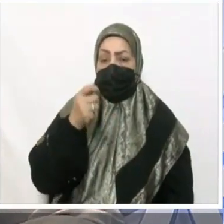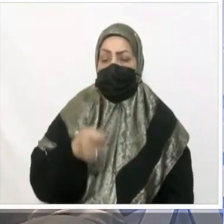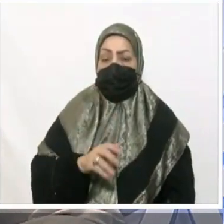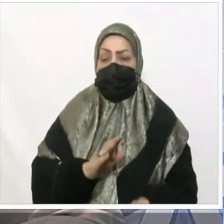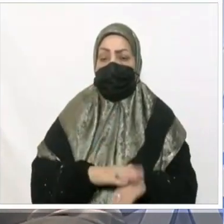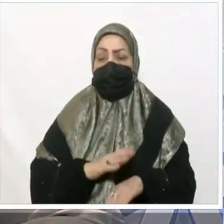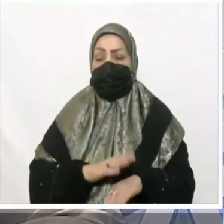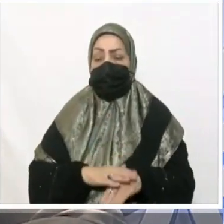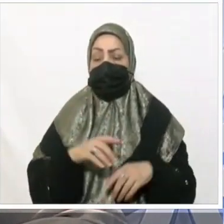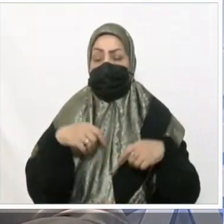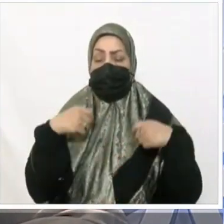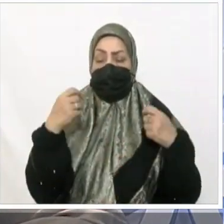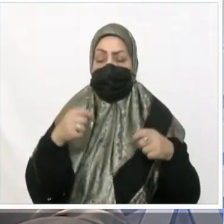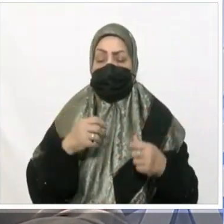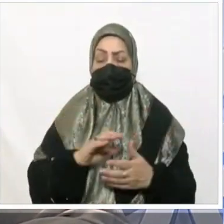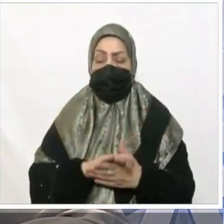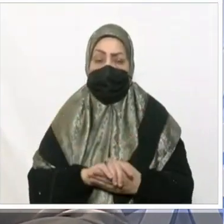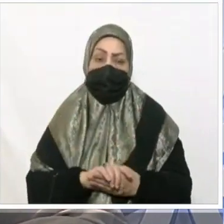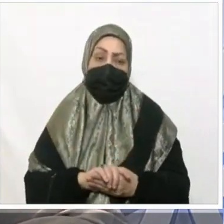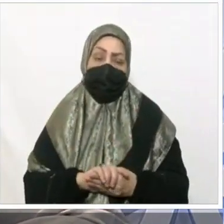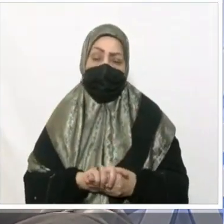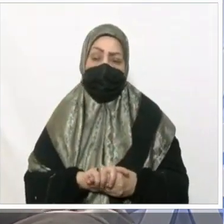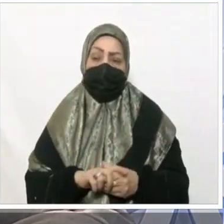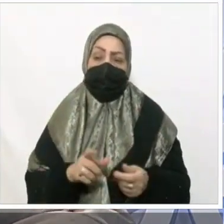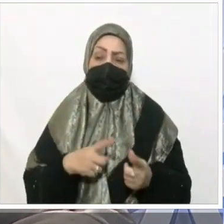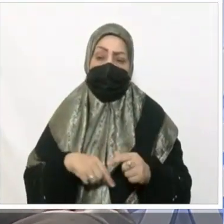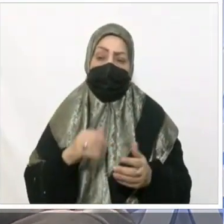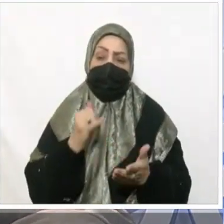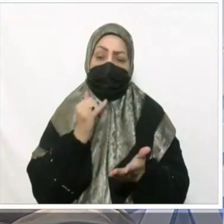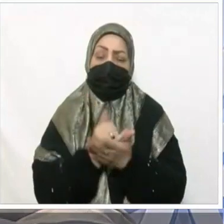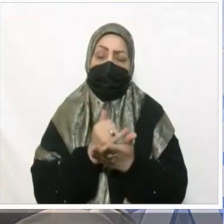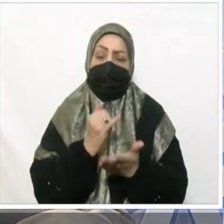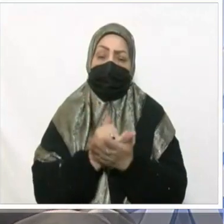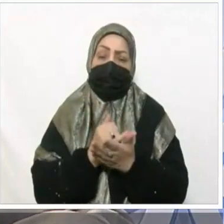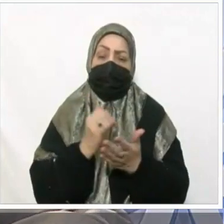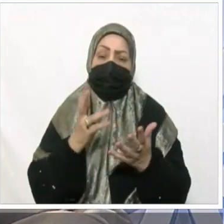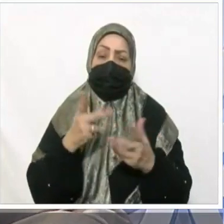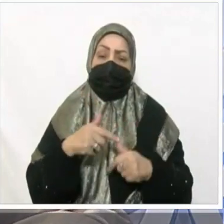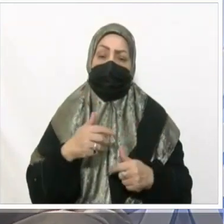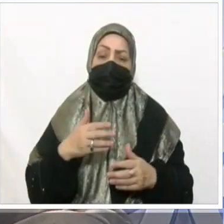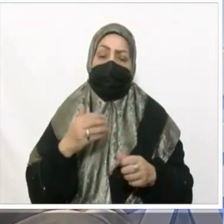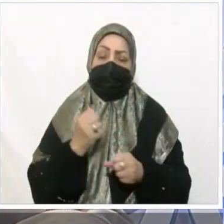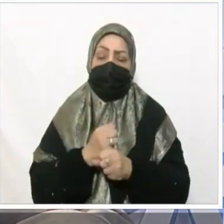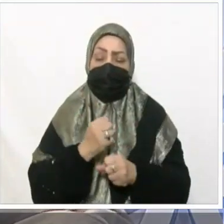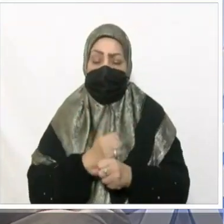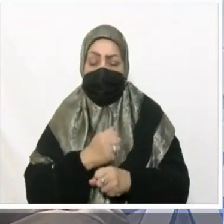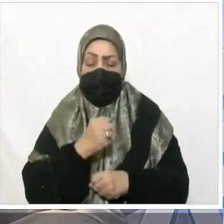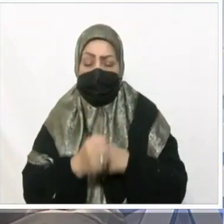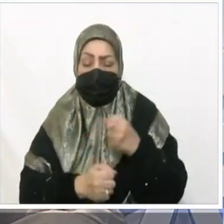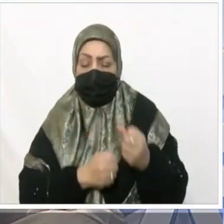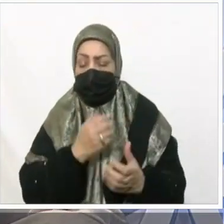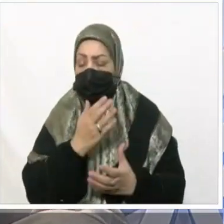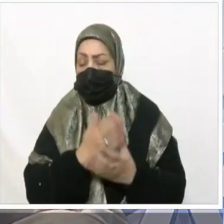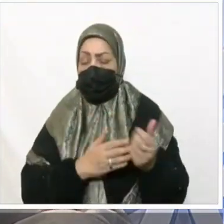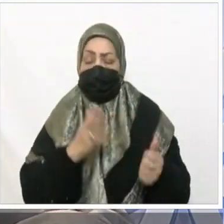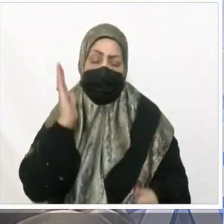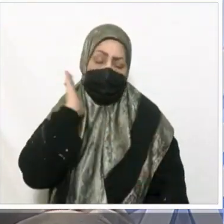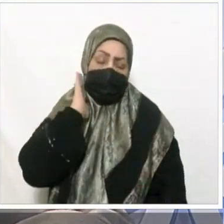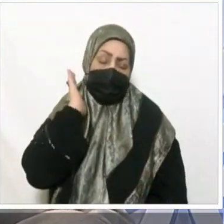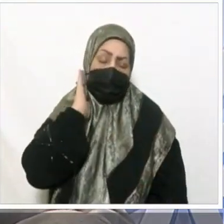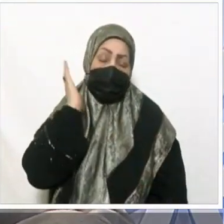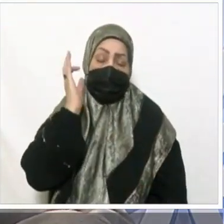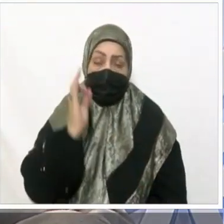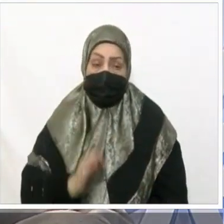عليه أنه يسعى. هؤلاء أولادك أمانة في رقبتك، زوجتك أوجب الله لك عليك